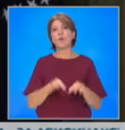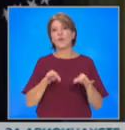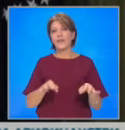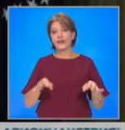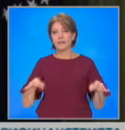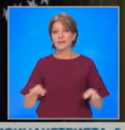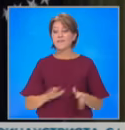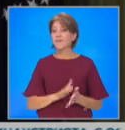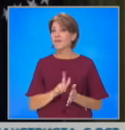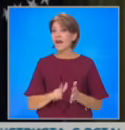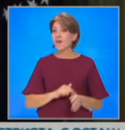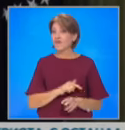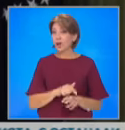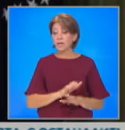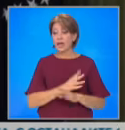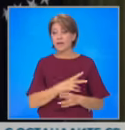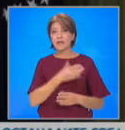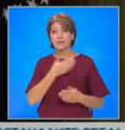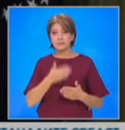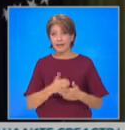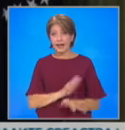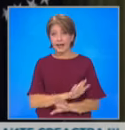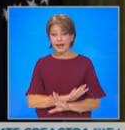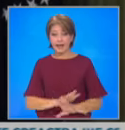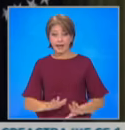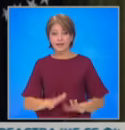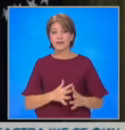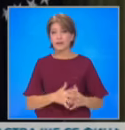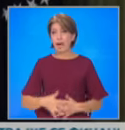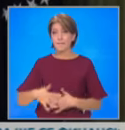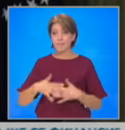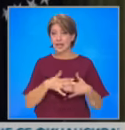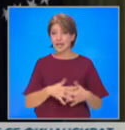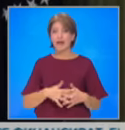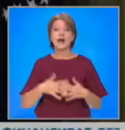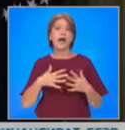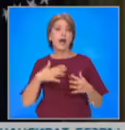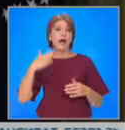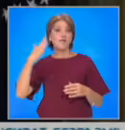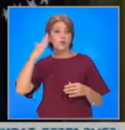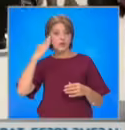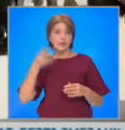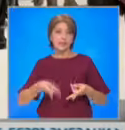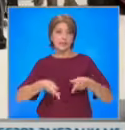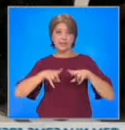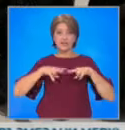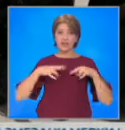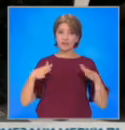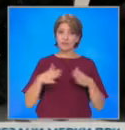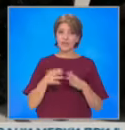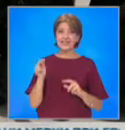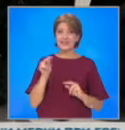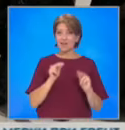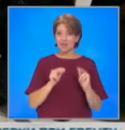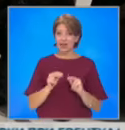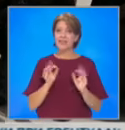Време е да сложим край на най-дългата война в Америка. Време е американските войници да се приберат у дома. Съветът за